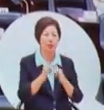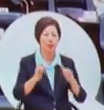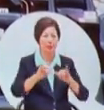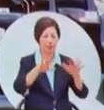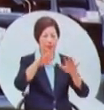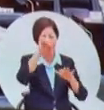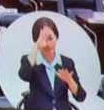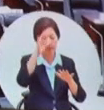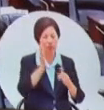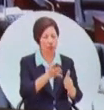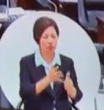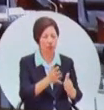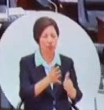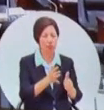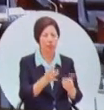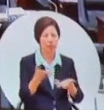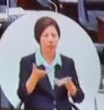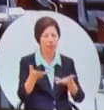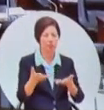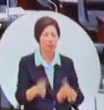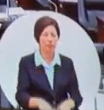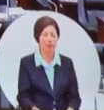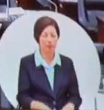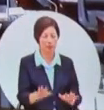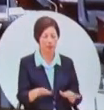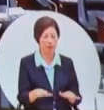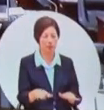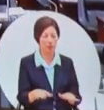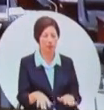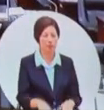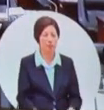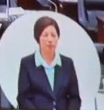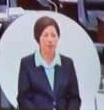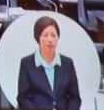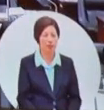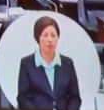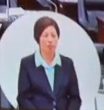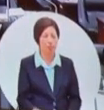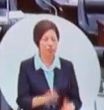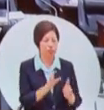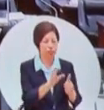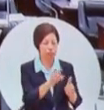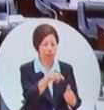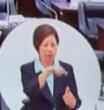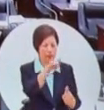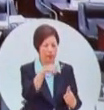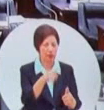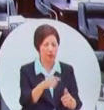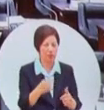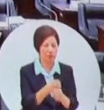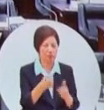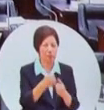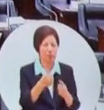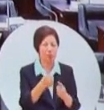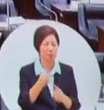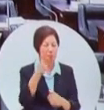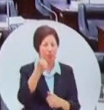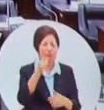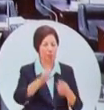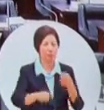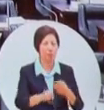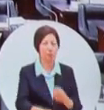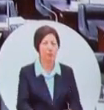询哦，我们在这边哦，严厉的谴责暴力啊。我希望我们高雄市议会殿